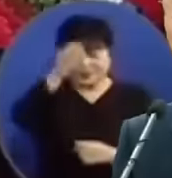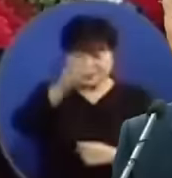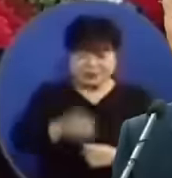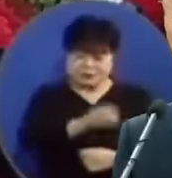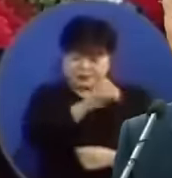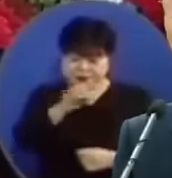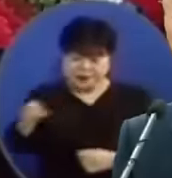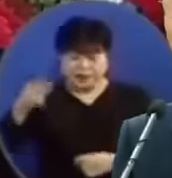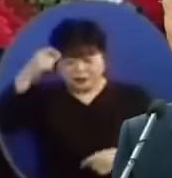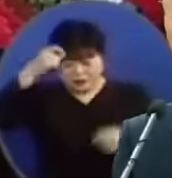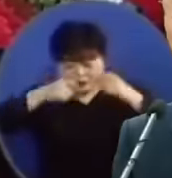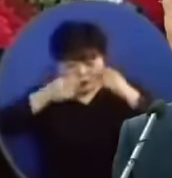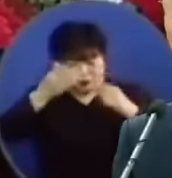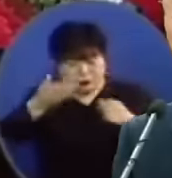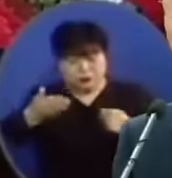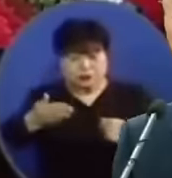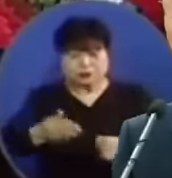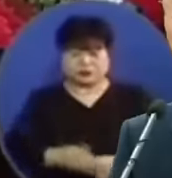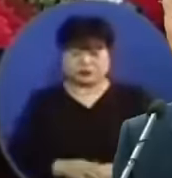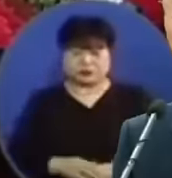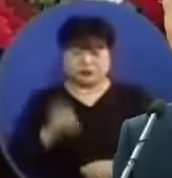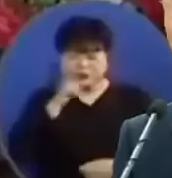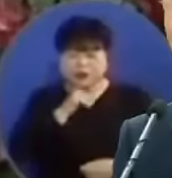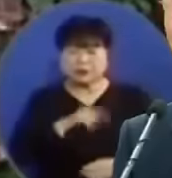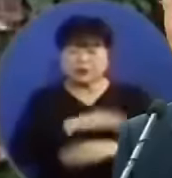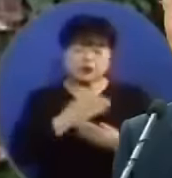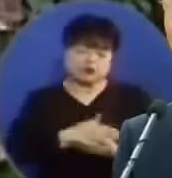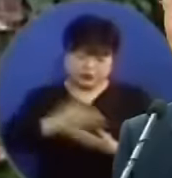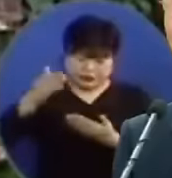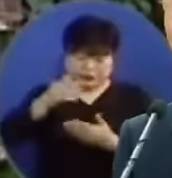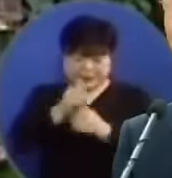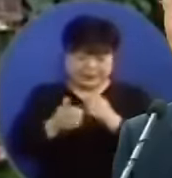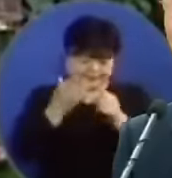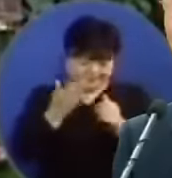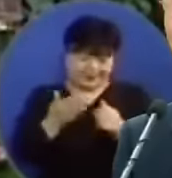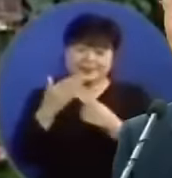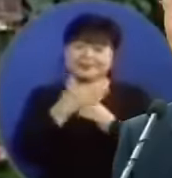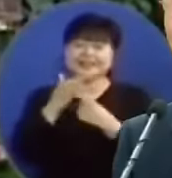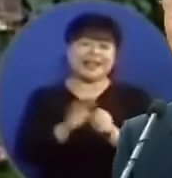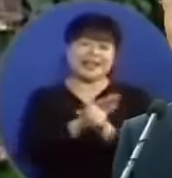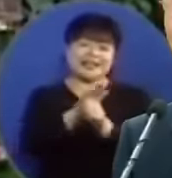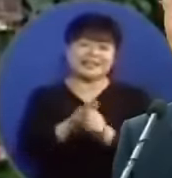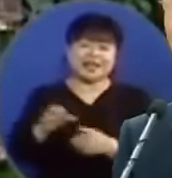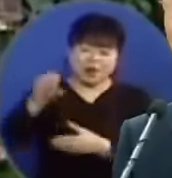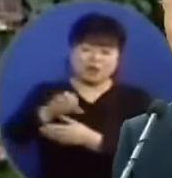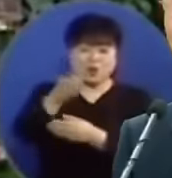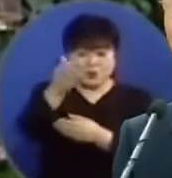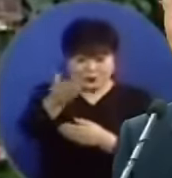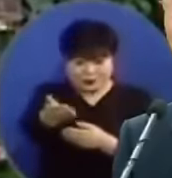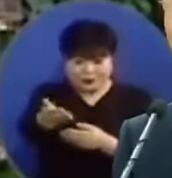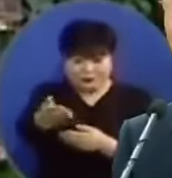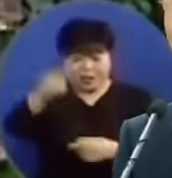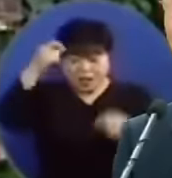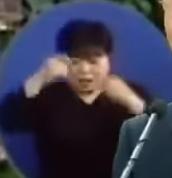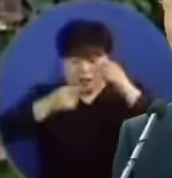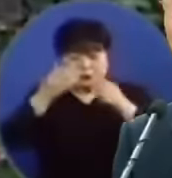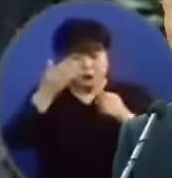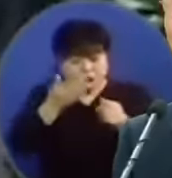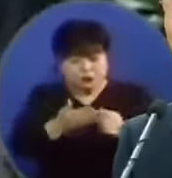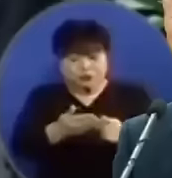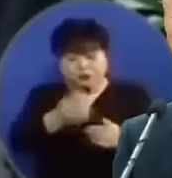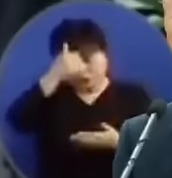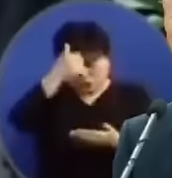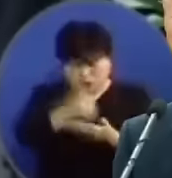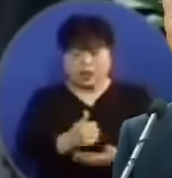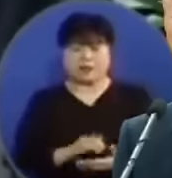십자가에서 우리에게 슬픔을 주는 모든 부정적인 세력을 멸하시고 하나님의 은혜와 사랑을 부어주셨습니다. 슬픔을 갖다주는